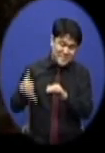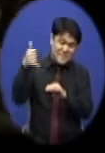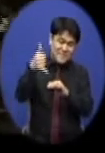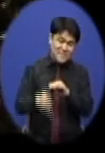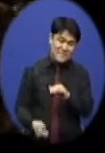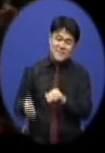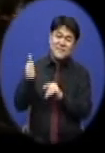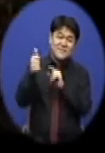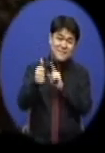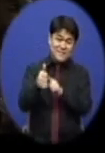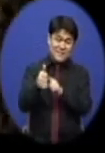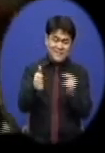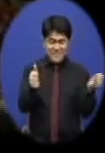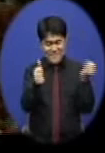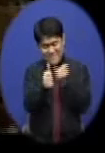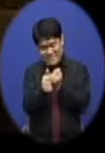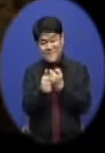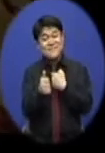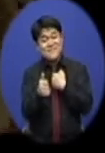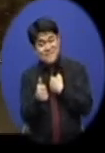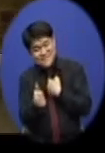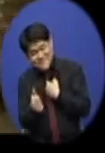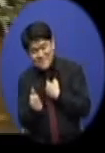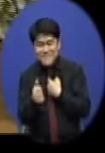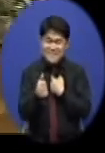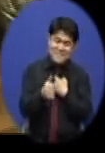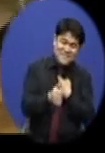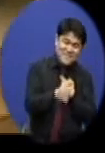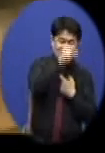농부의 아내 되어